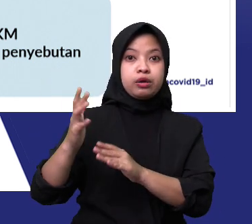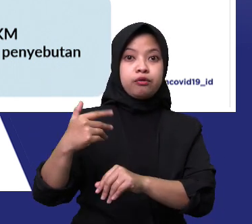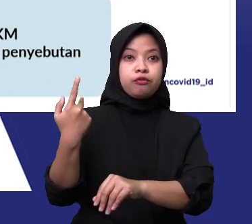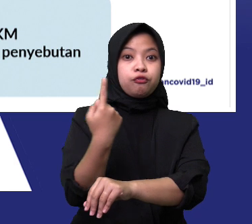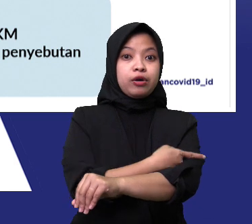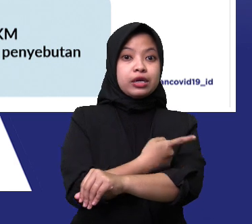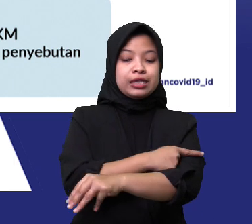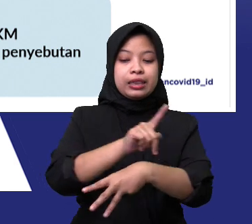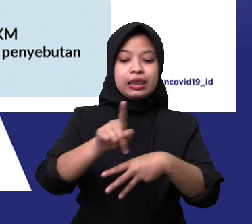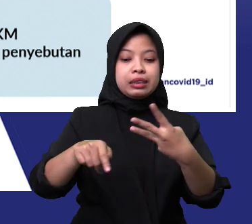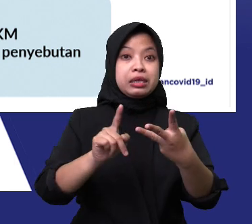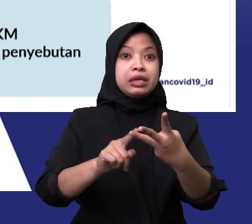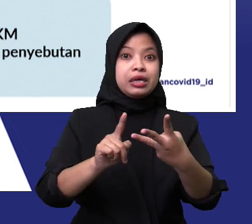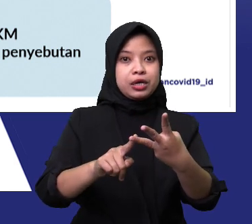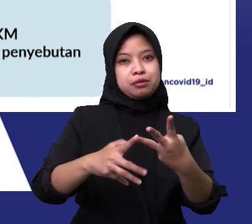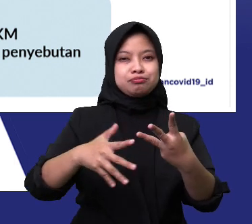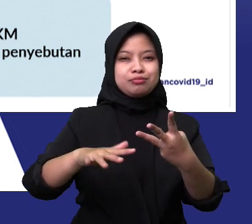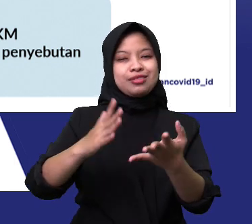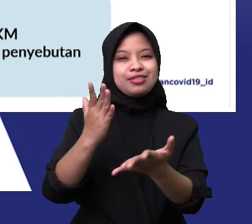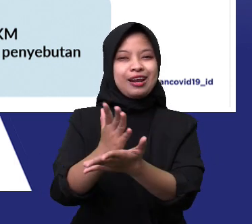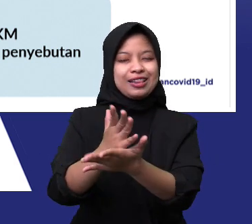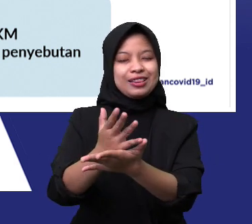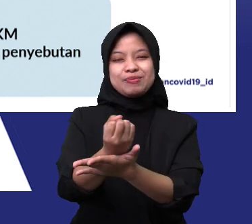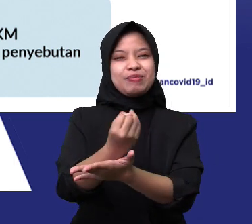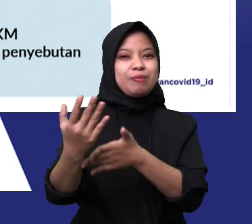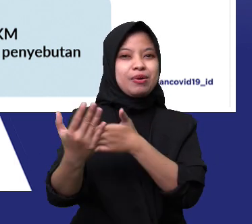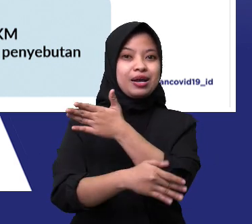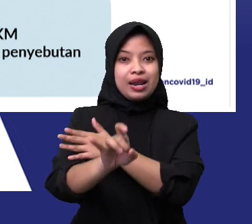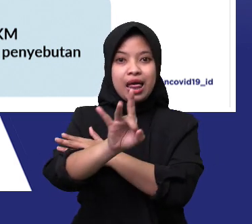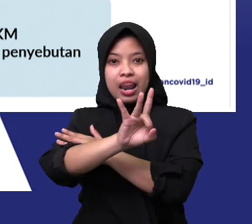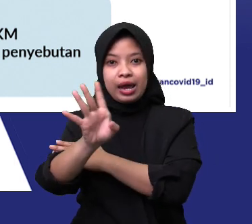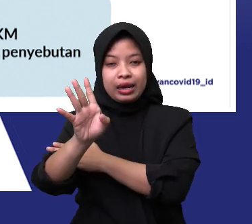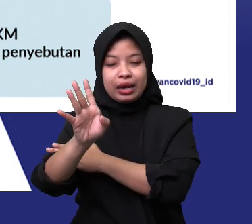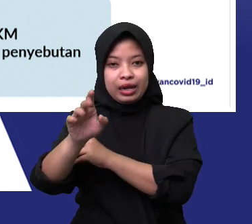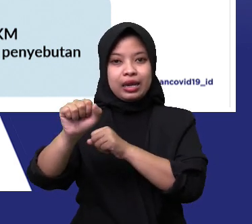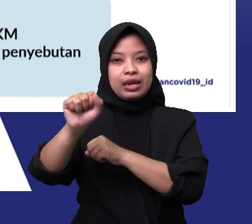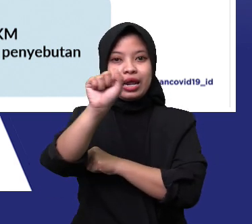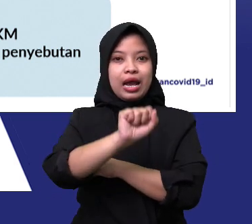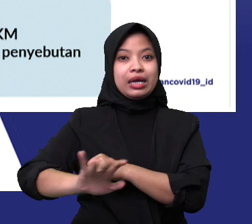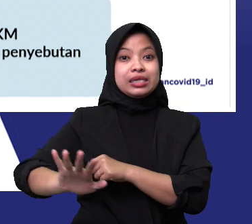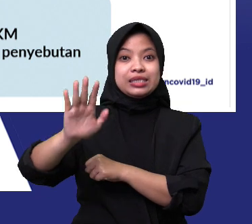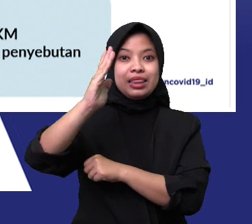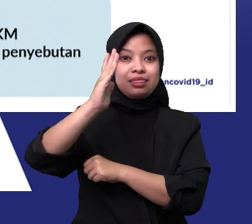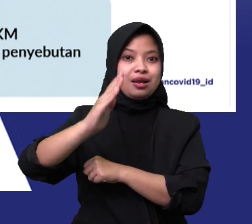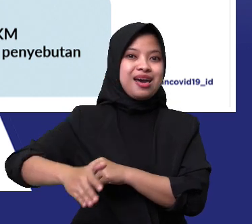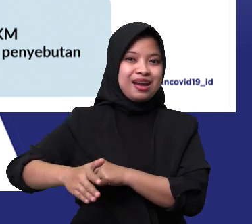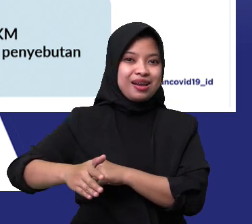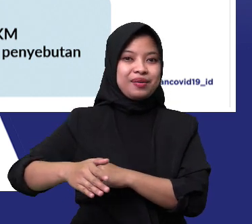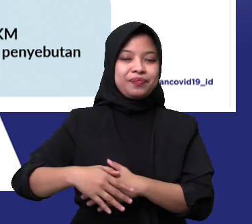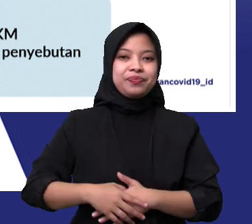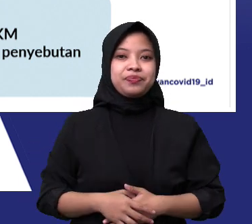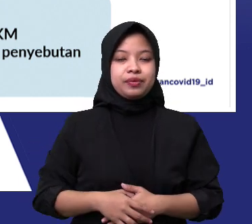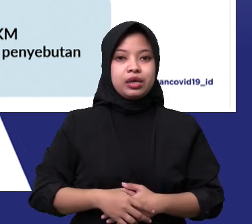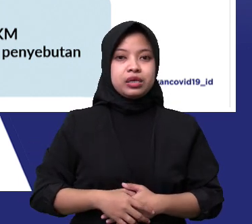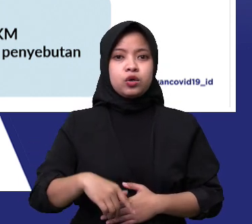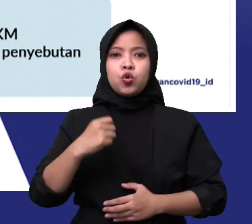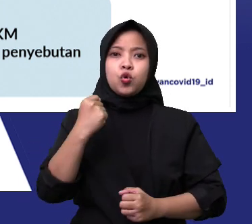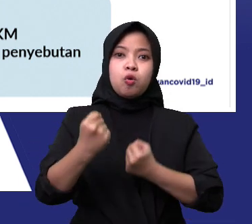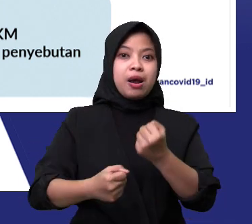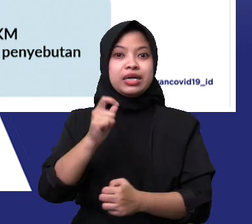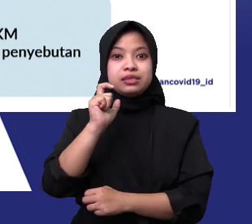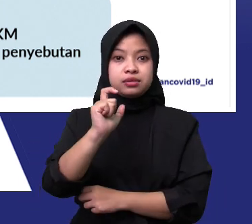dosis lengkap di Indonesia masih cukup tertinggal dari negara-negara lain di Asia Tenggara. Untuk itu, salah satu upaya